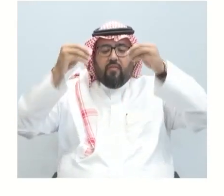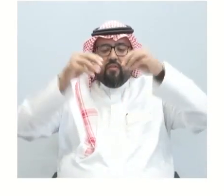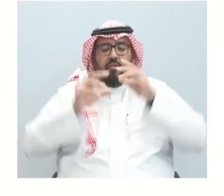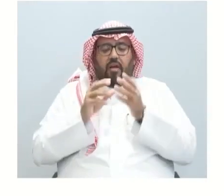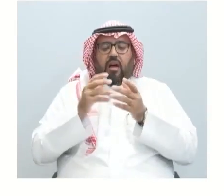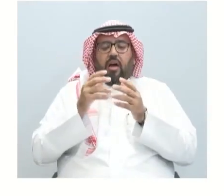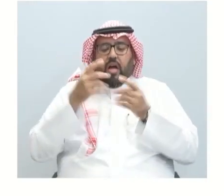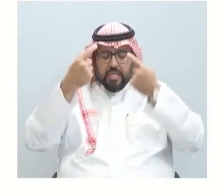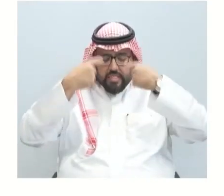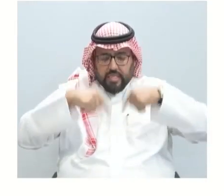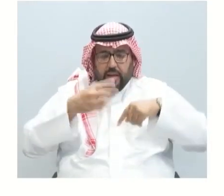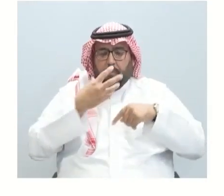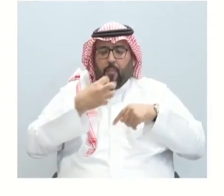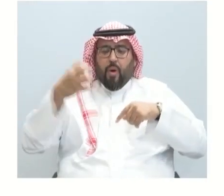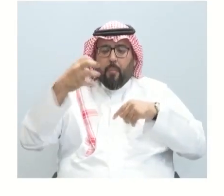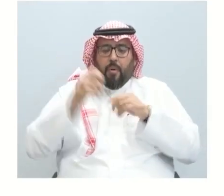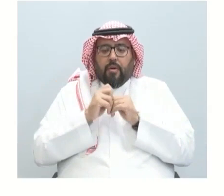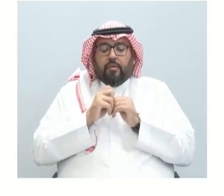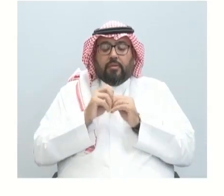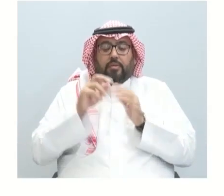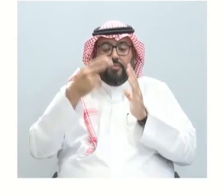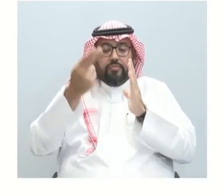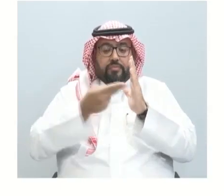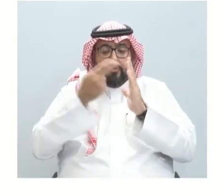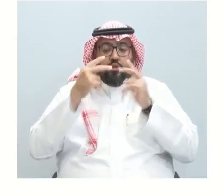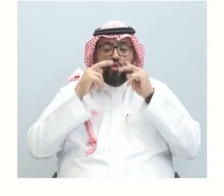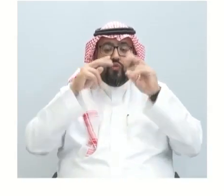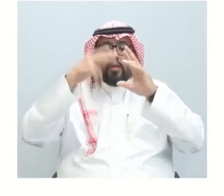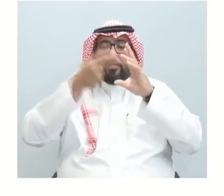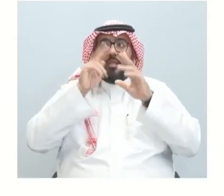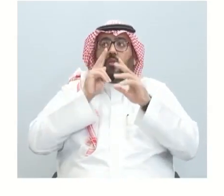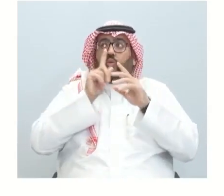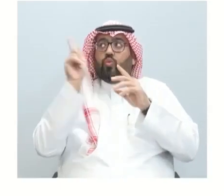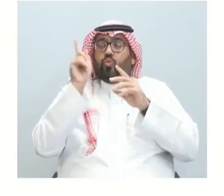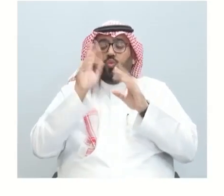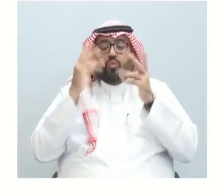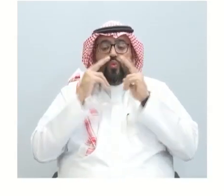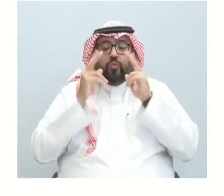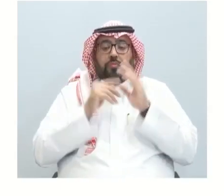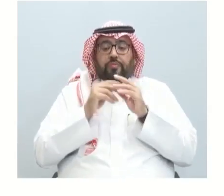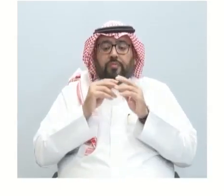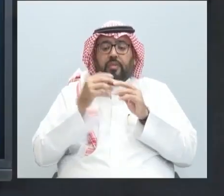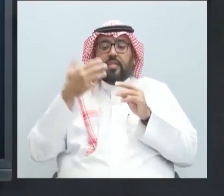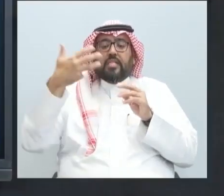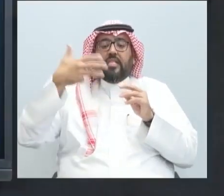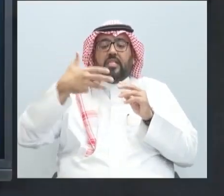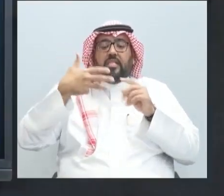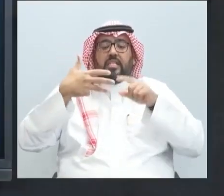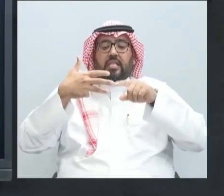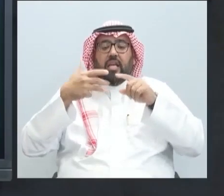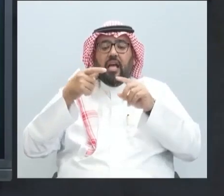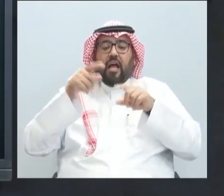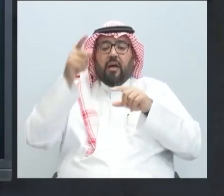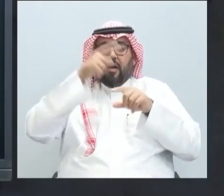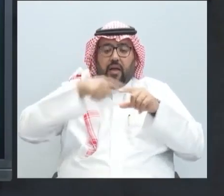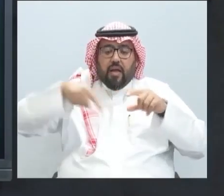هذا الطور ومن الرسم البياني يتبين لنا من هنا عندما نتتبع هذا الطور البيني بانه تقريبا 90% او من وقت